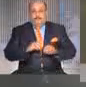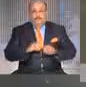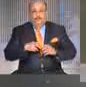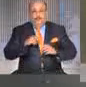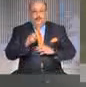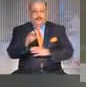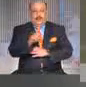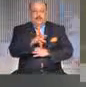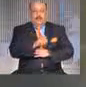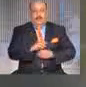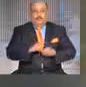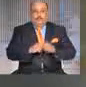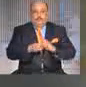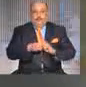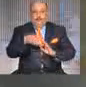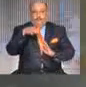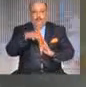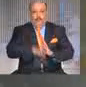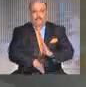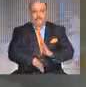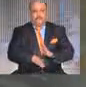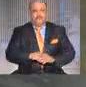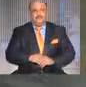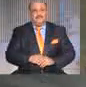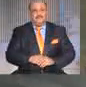التلفزة الوطنية، مدنين.